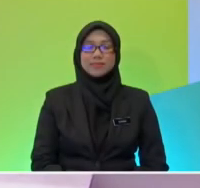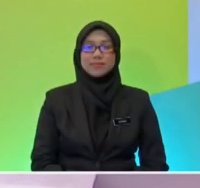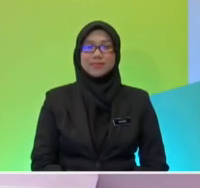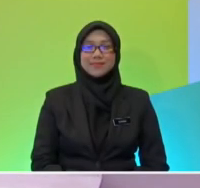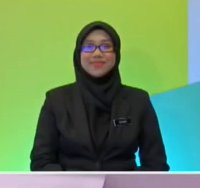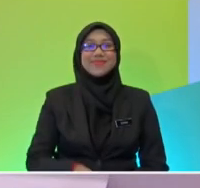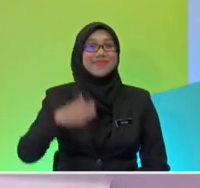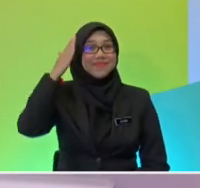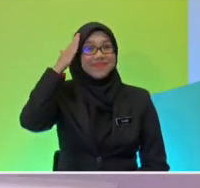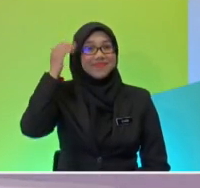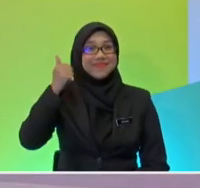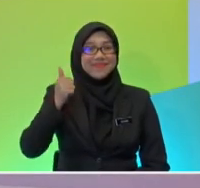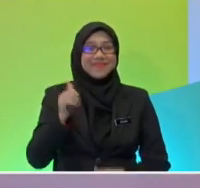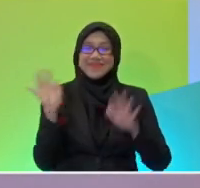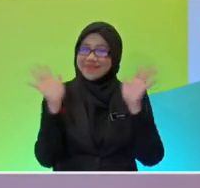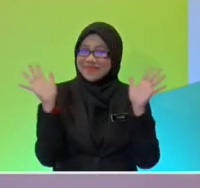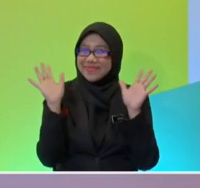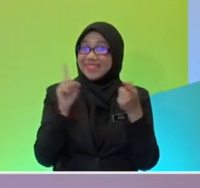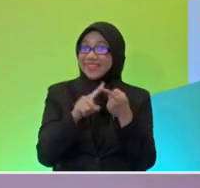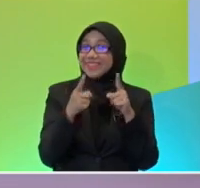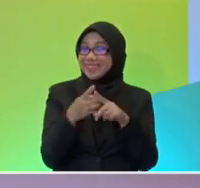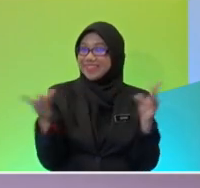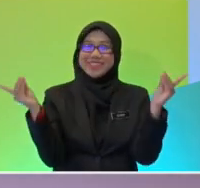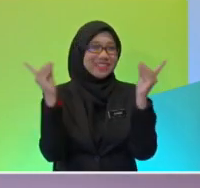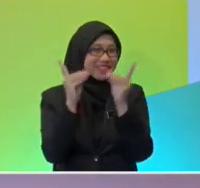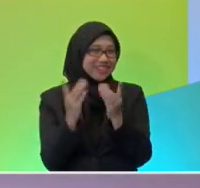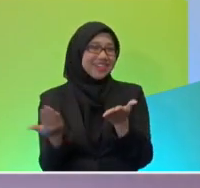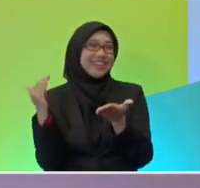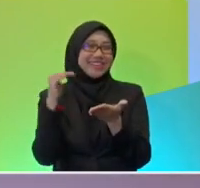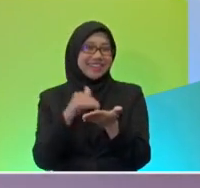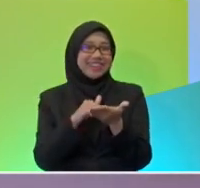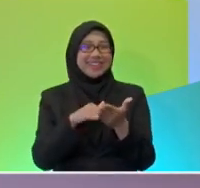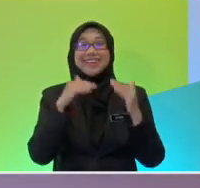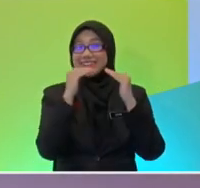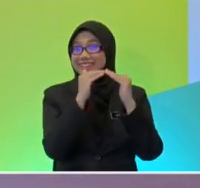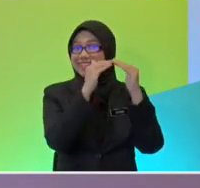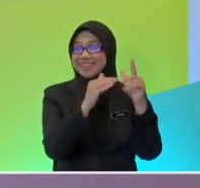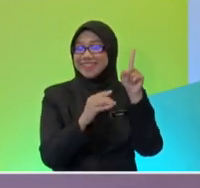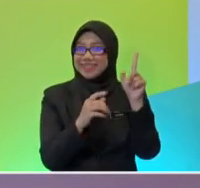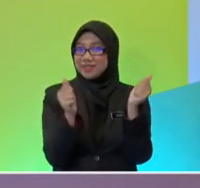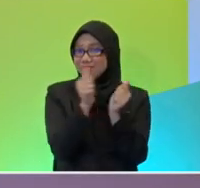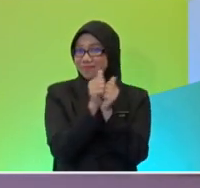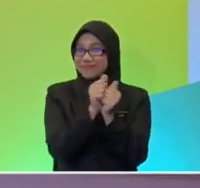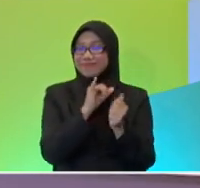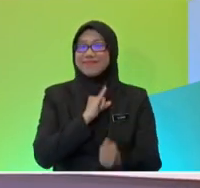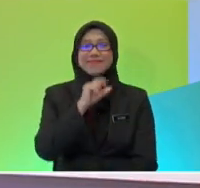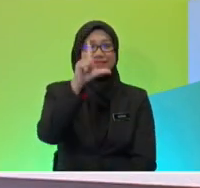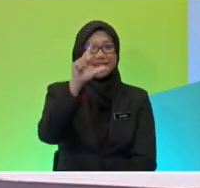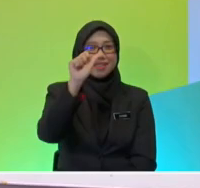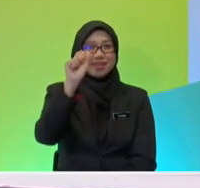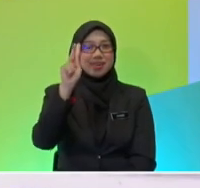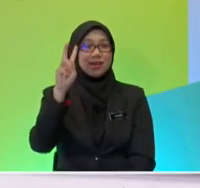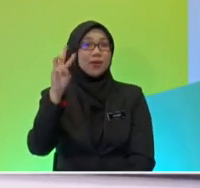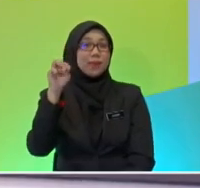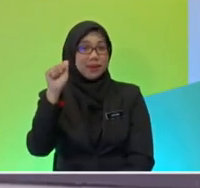Assalamualaikum Hai kawan-kawan Jumpa Kita lagi dalam tahap 1 bersama dengan saya Lukman Hakim